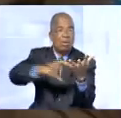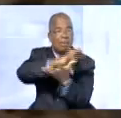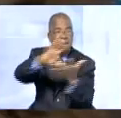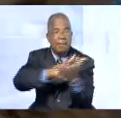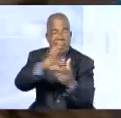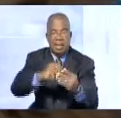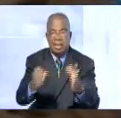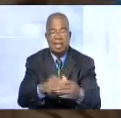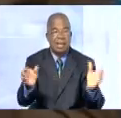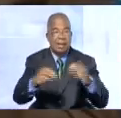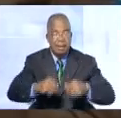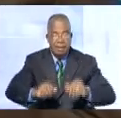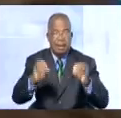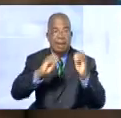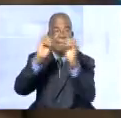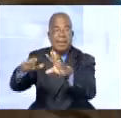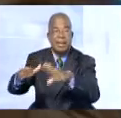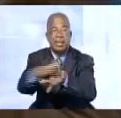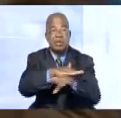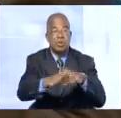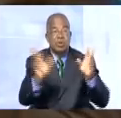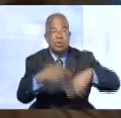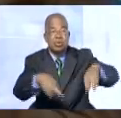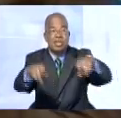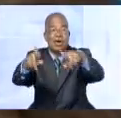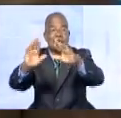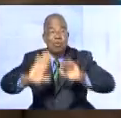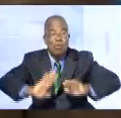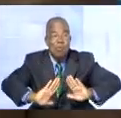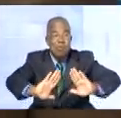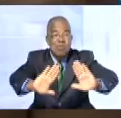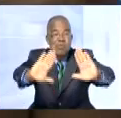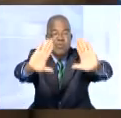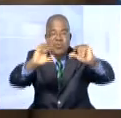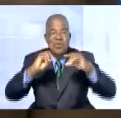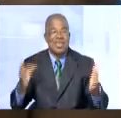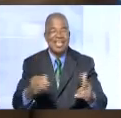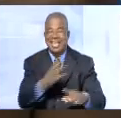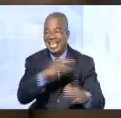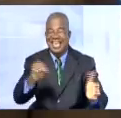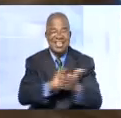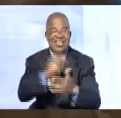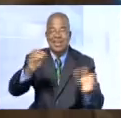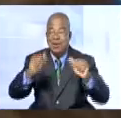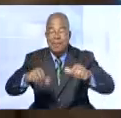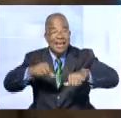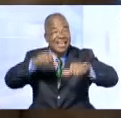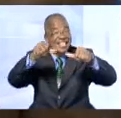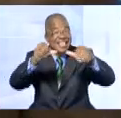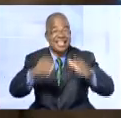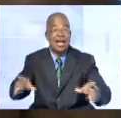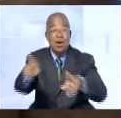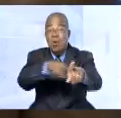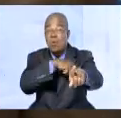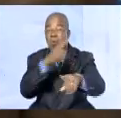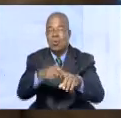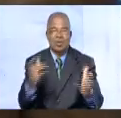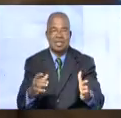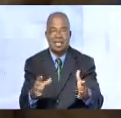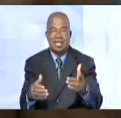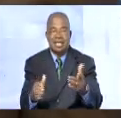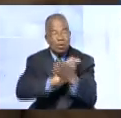bitume qui rend donc les routes plus une durabilité plus longue d'au moins de 4 à 5 ans minimum.